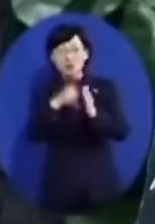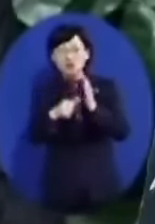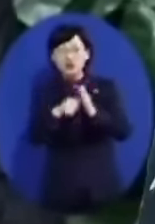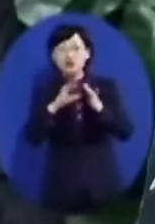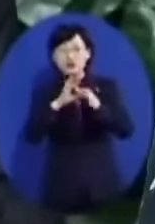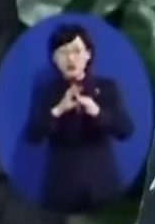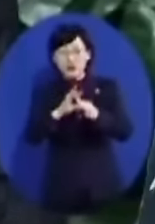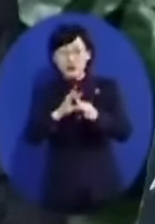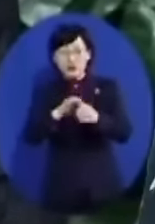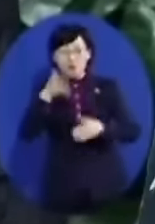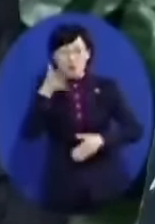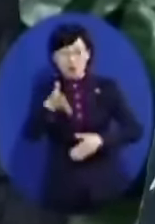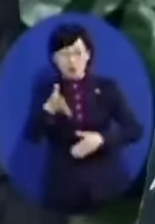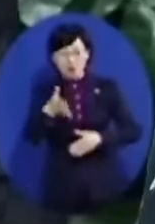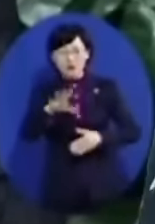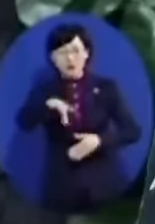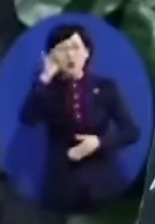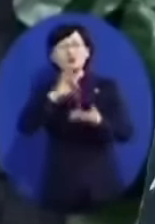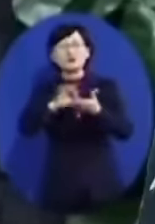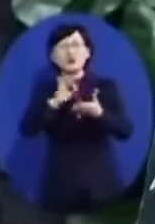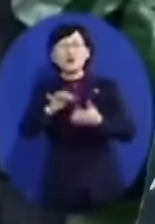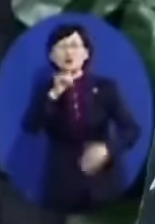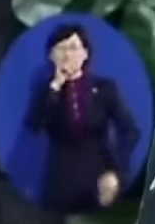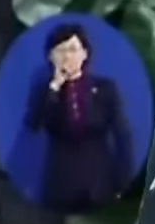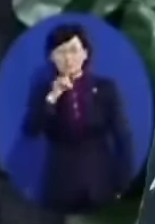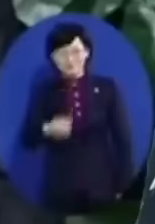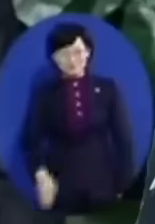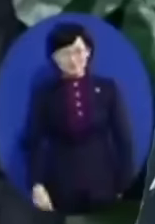처음 사용되었습니다.